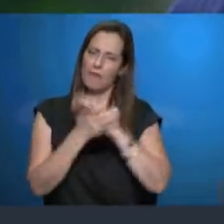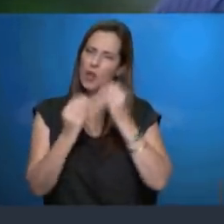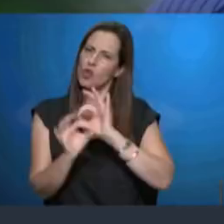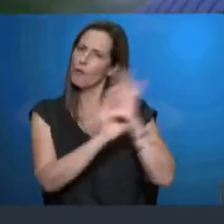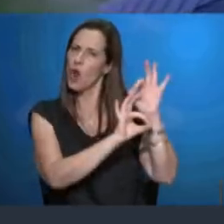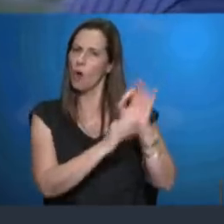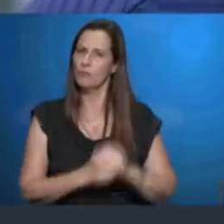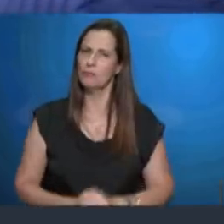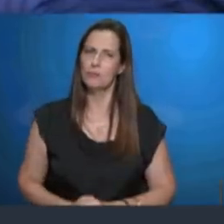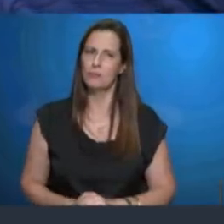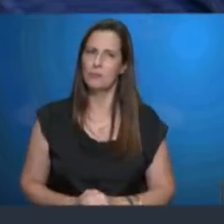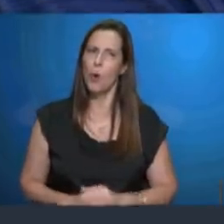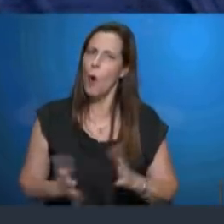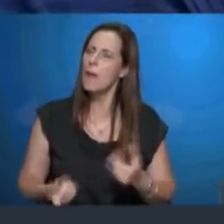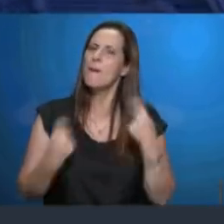חבר טוב